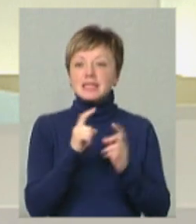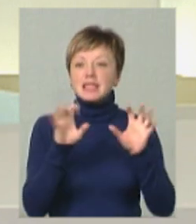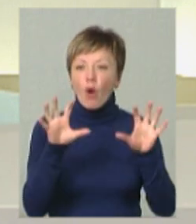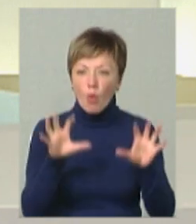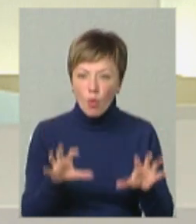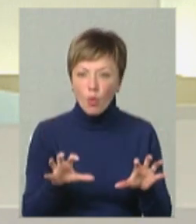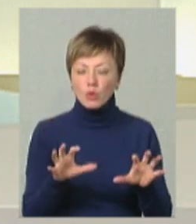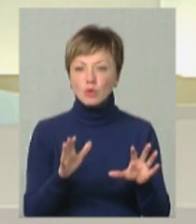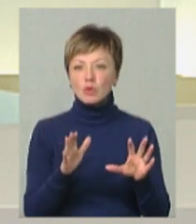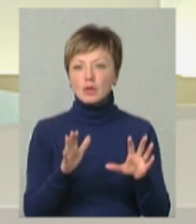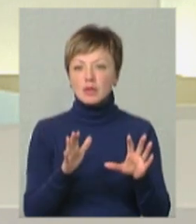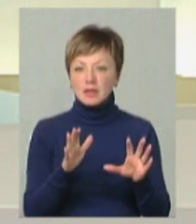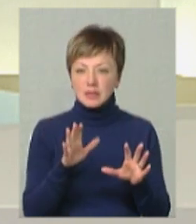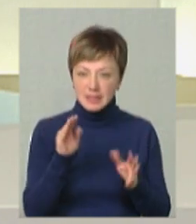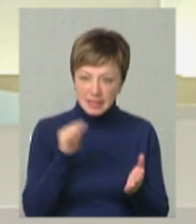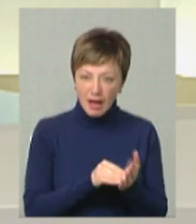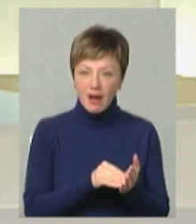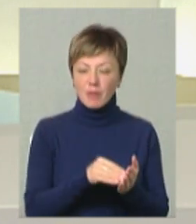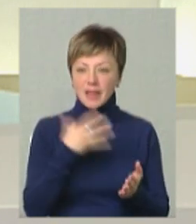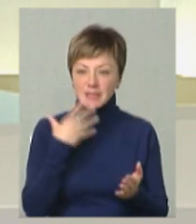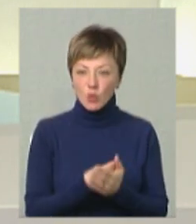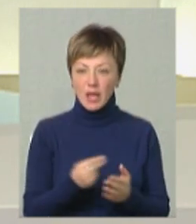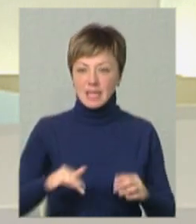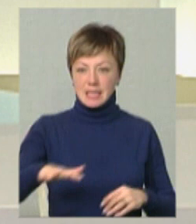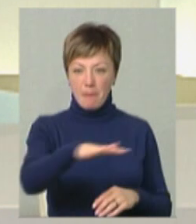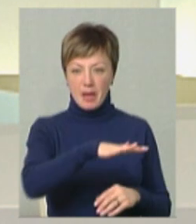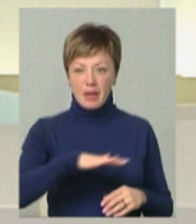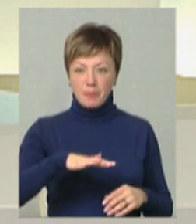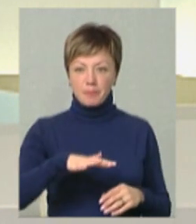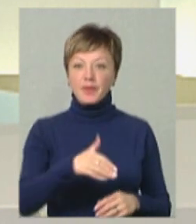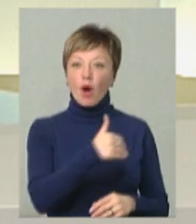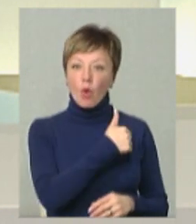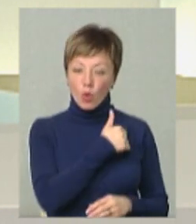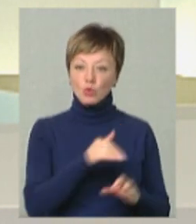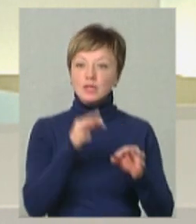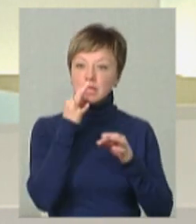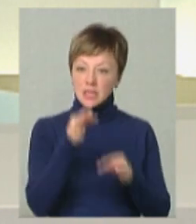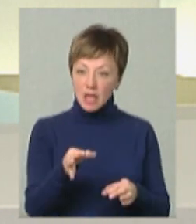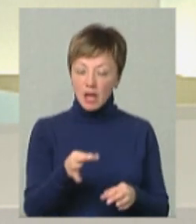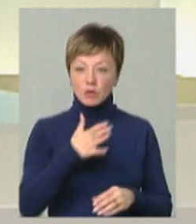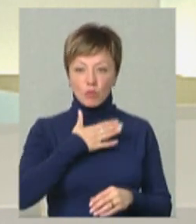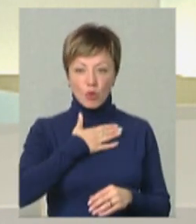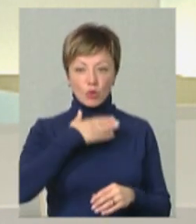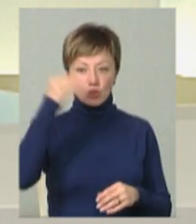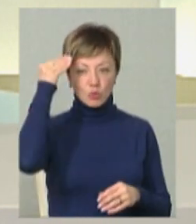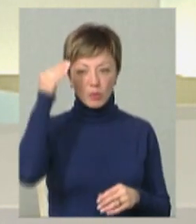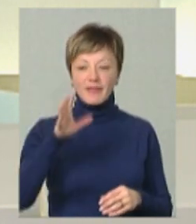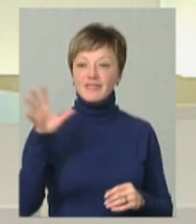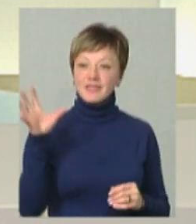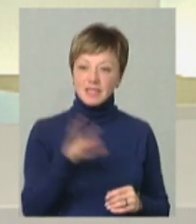законно ставимо на своїй землі. Тому я хочу сказати, що, на мою думку,